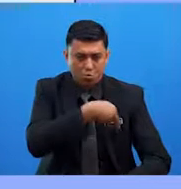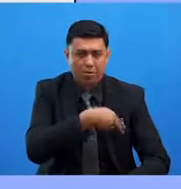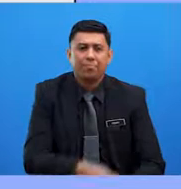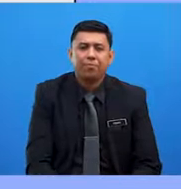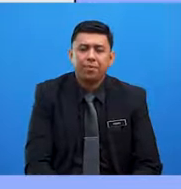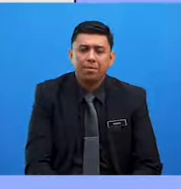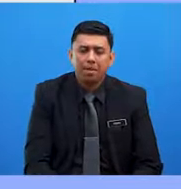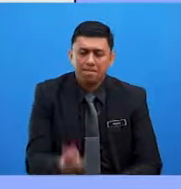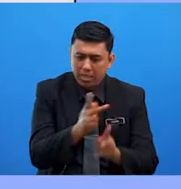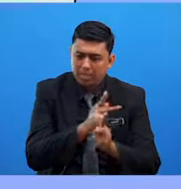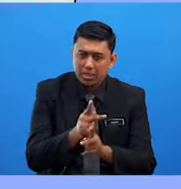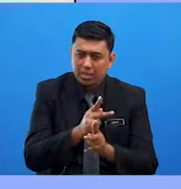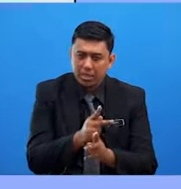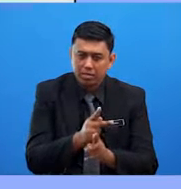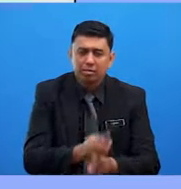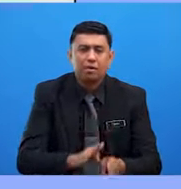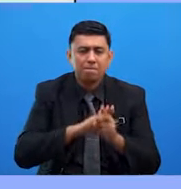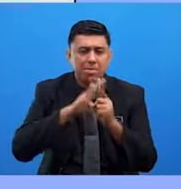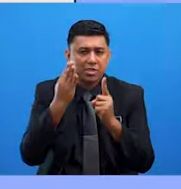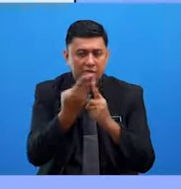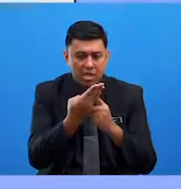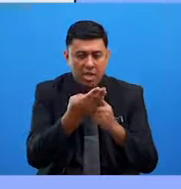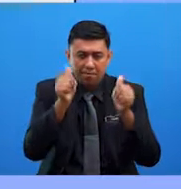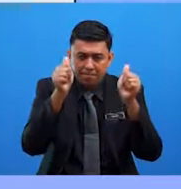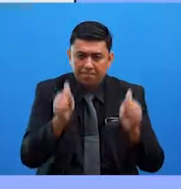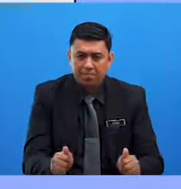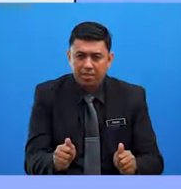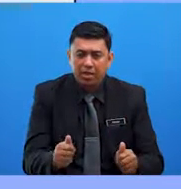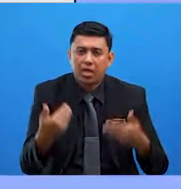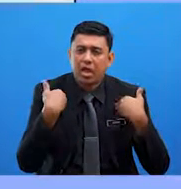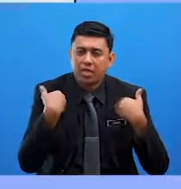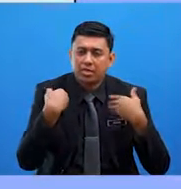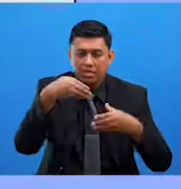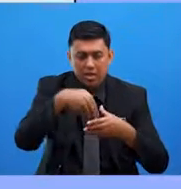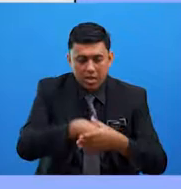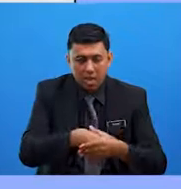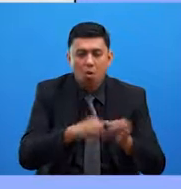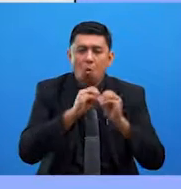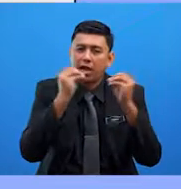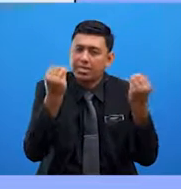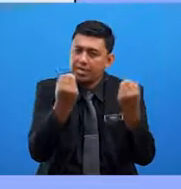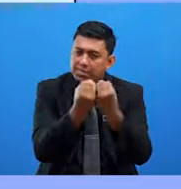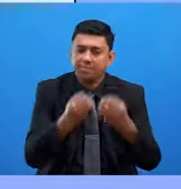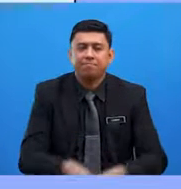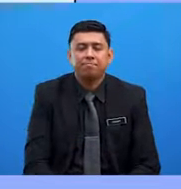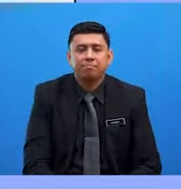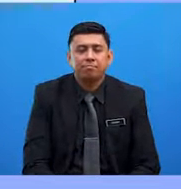adalah menjaga kebajikan ahli yang menganggotai organisasi.